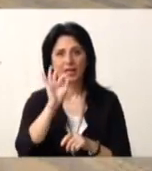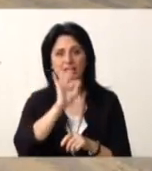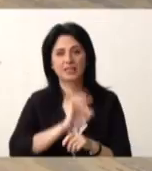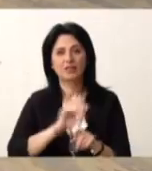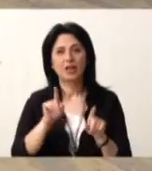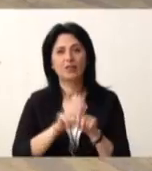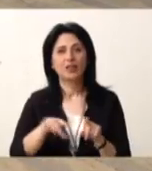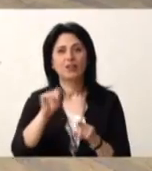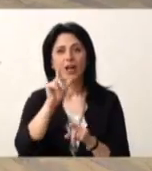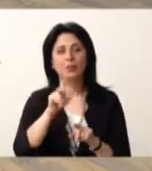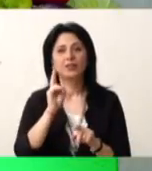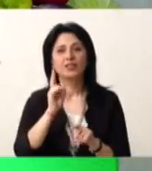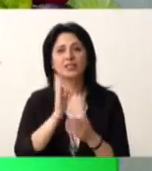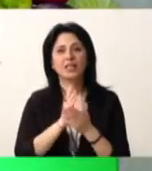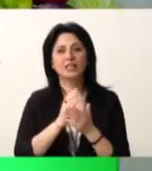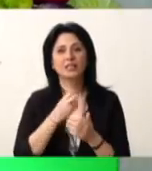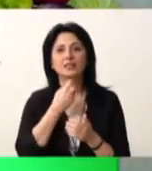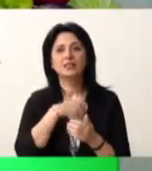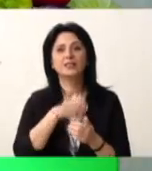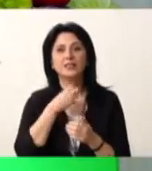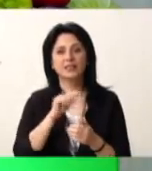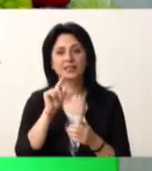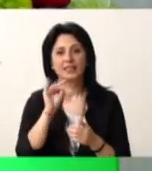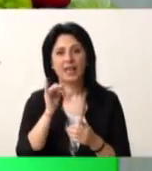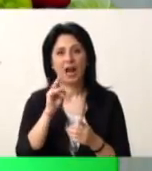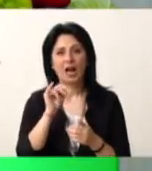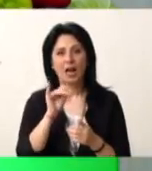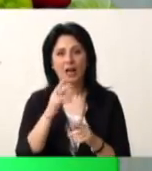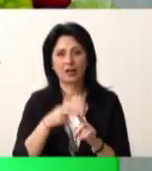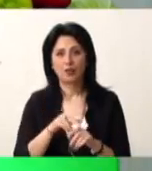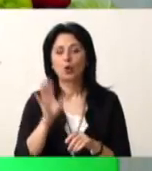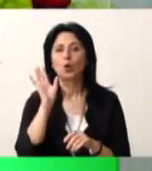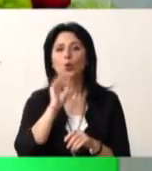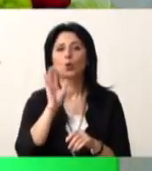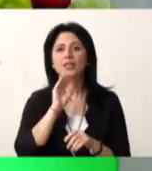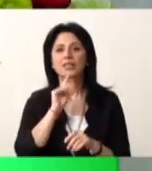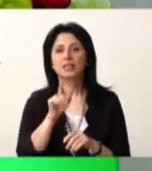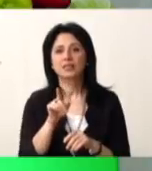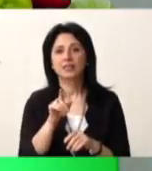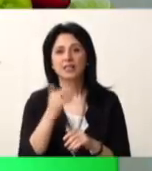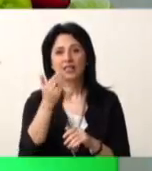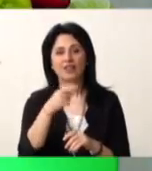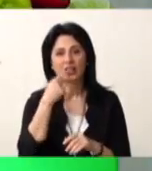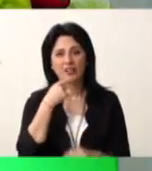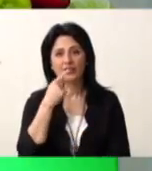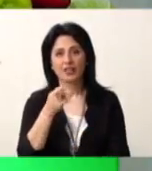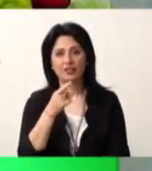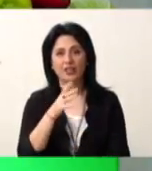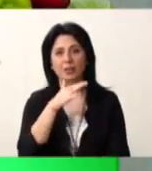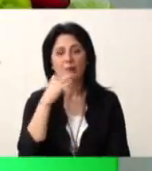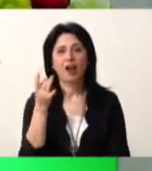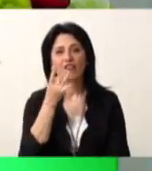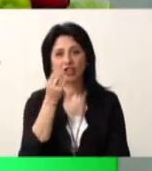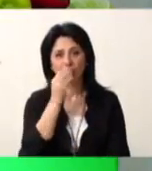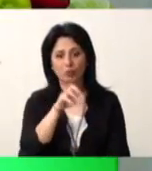წაადგება აგრეთვე ყველა იმ ადამიანს, ვისაც აქვს საყლაპავის თიაქარი. როდესაც თქვენ ახსენეთ